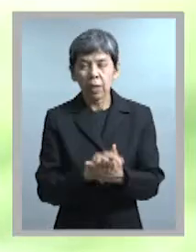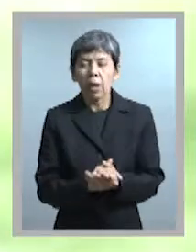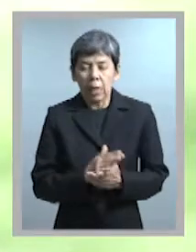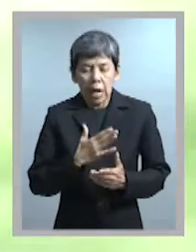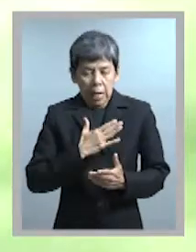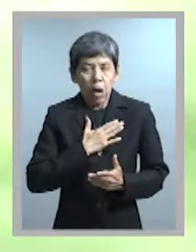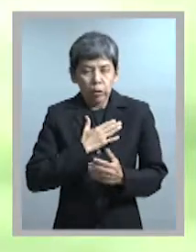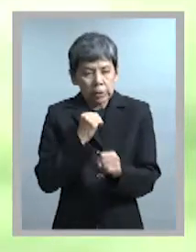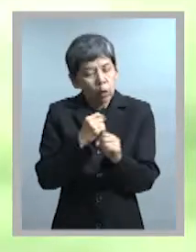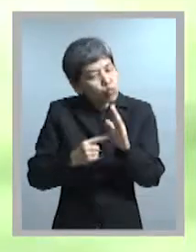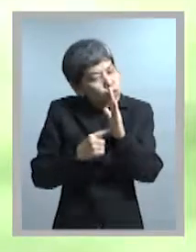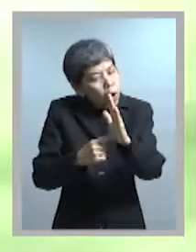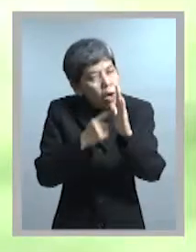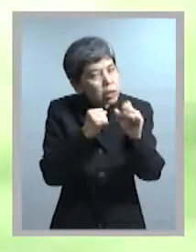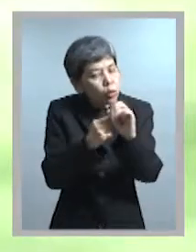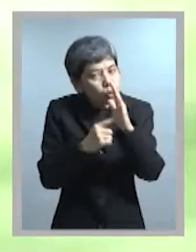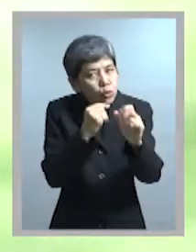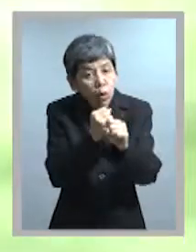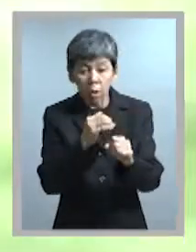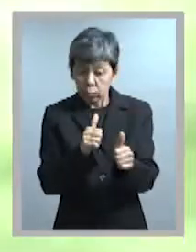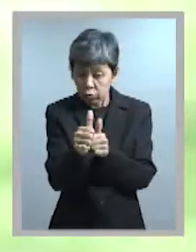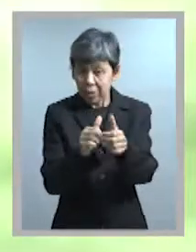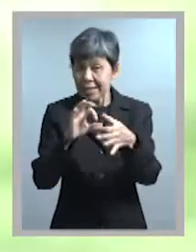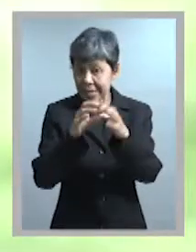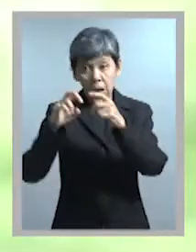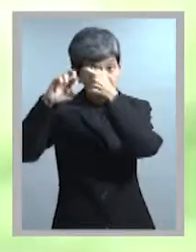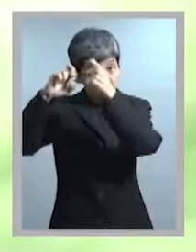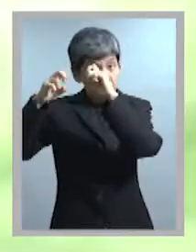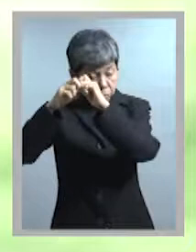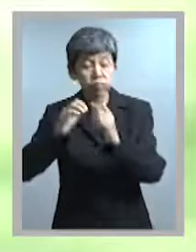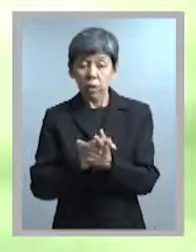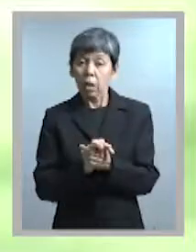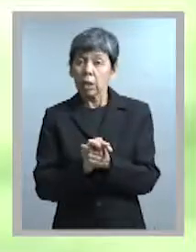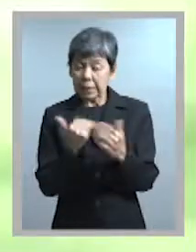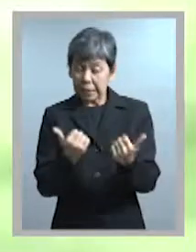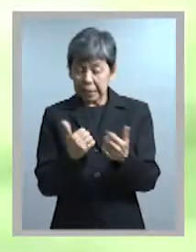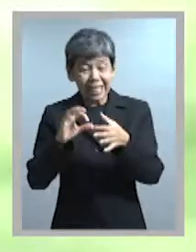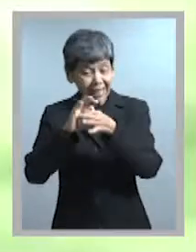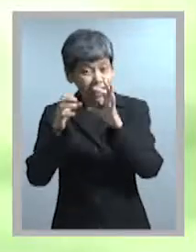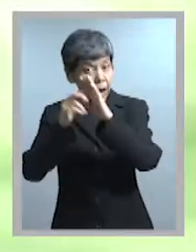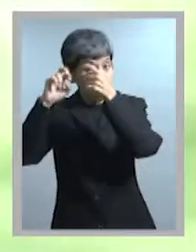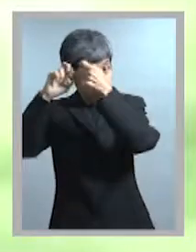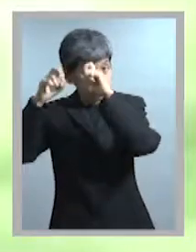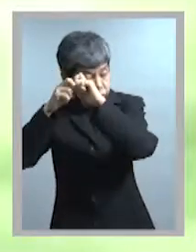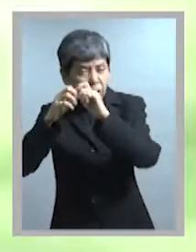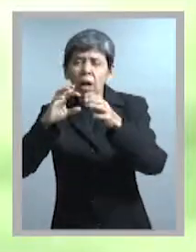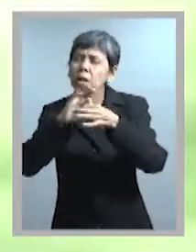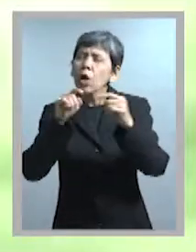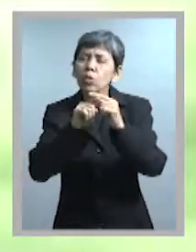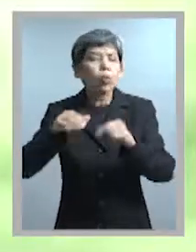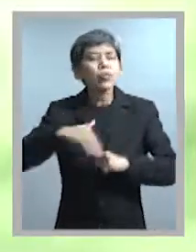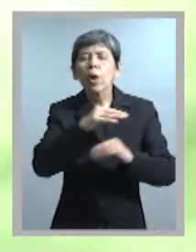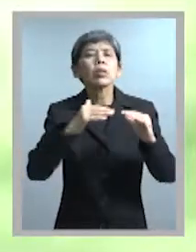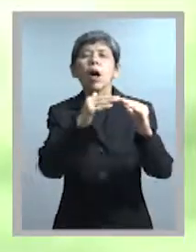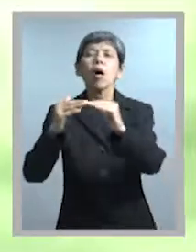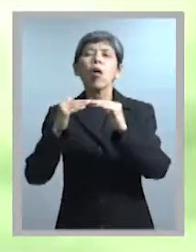ะว่าเรากำลังทำต้นแบบให้ดูว่าการแข่งขันกีฬาออทิสติกเนี่ยก็คือเรียกว่า inclusive sport ก็คือเป็นกีฬ